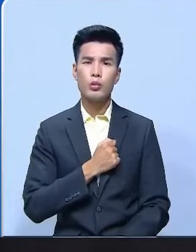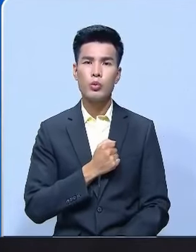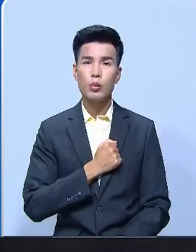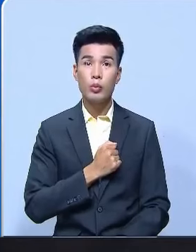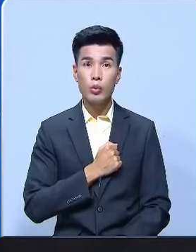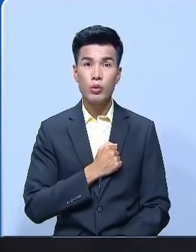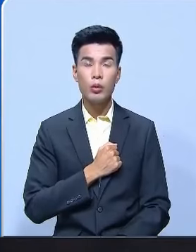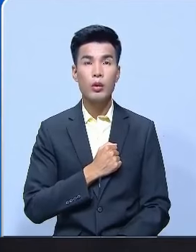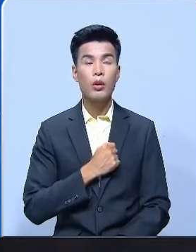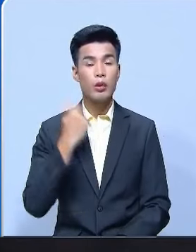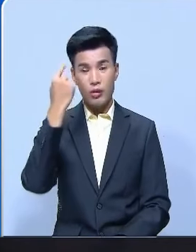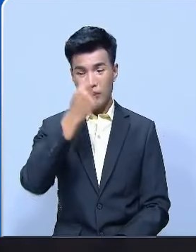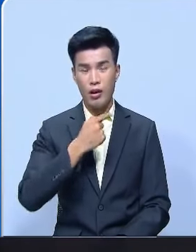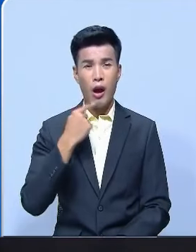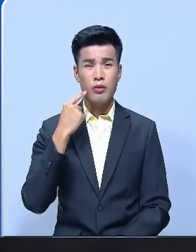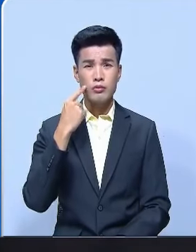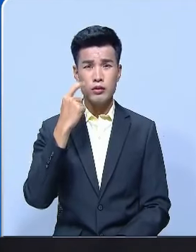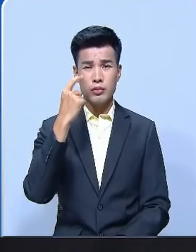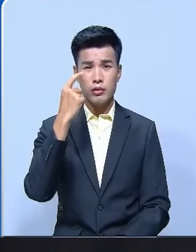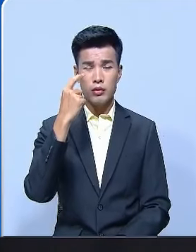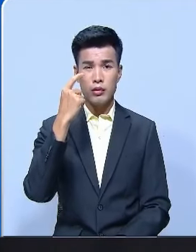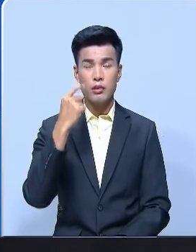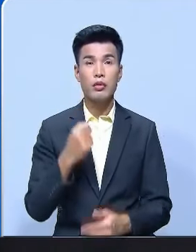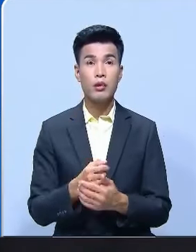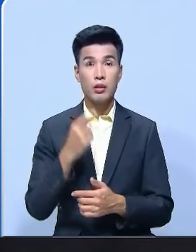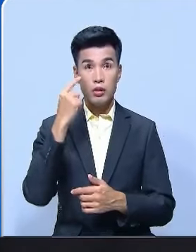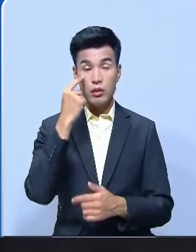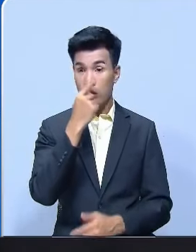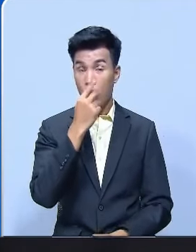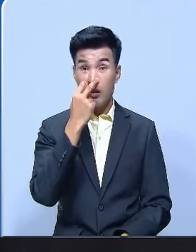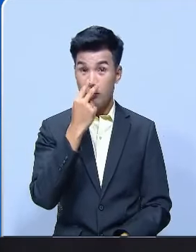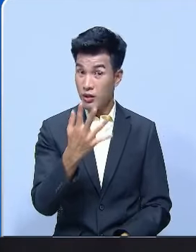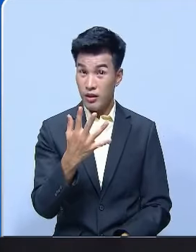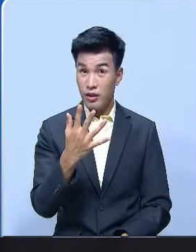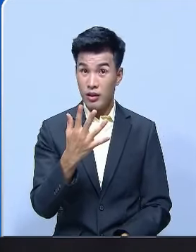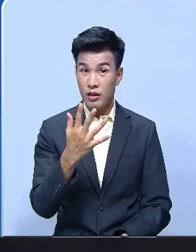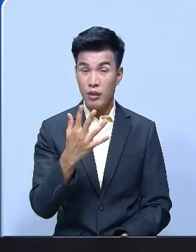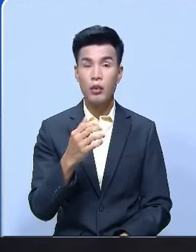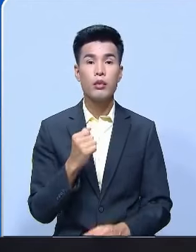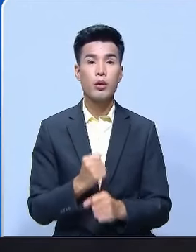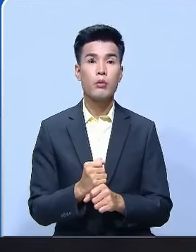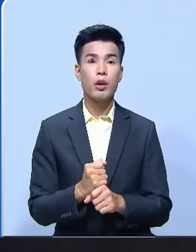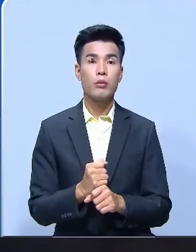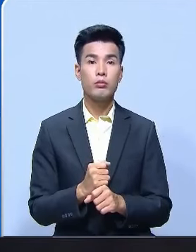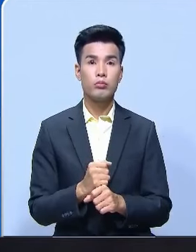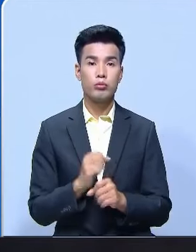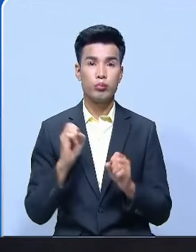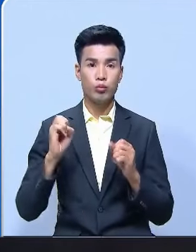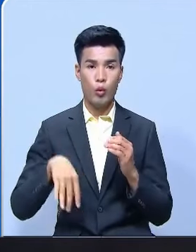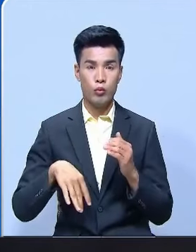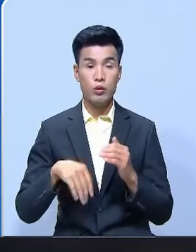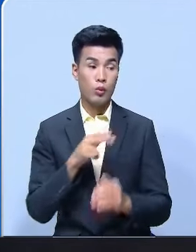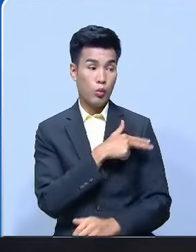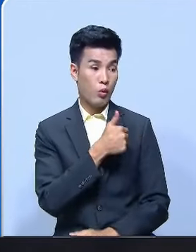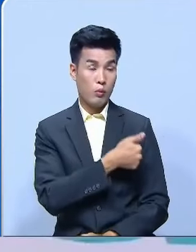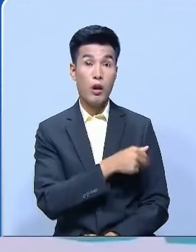านกับสภาพใบหน้าที่เสียโฉมไปแล้วตาก็มองไม่เห็นและยังต้องตกงานแต่ทางโรงพยาบาลไม่แสดงความ